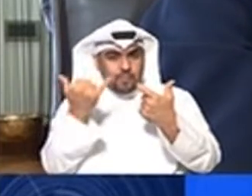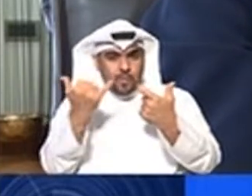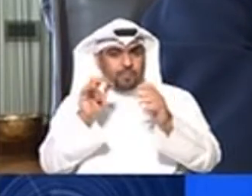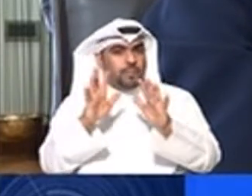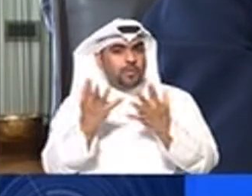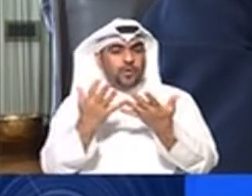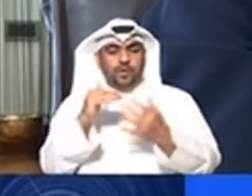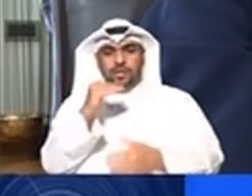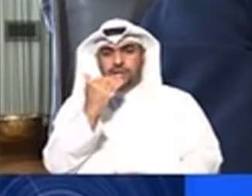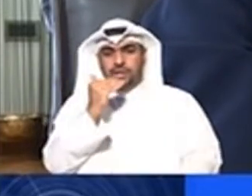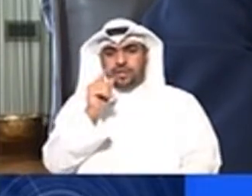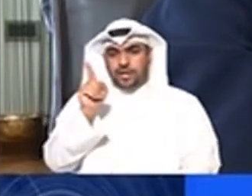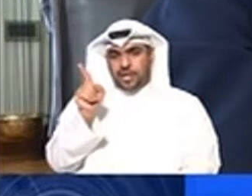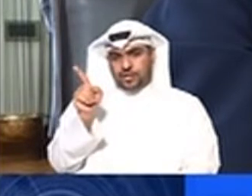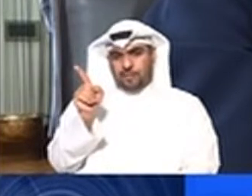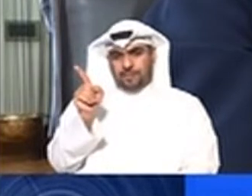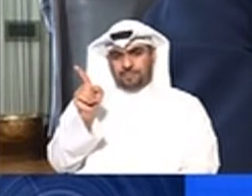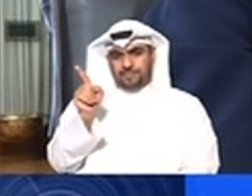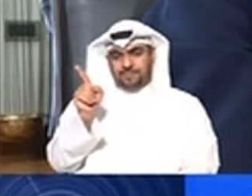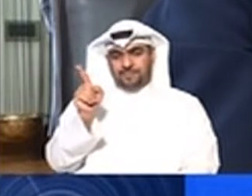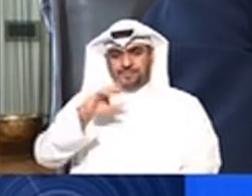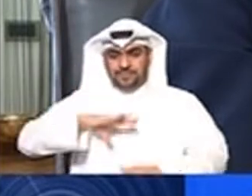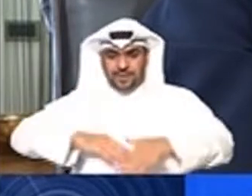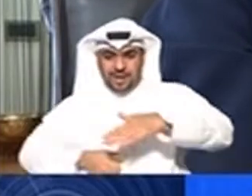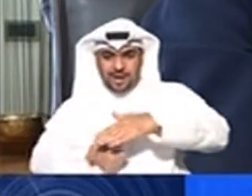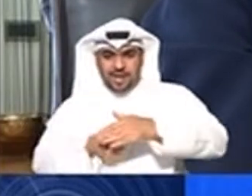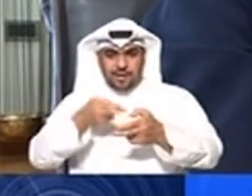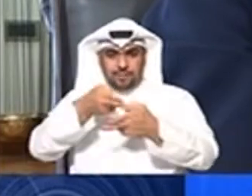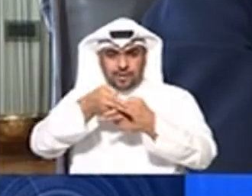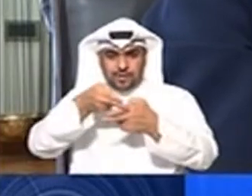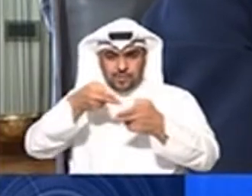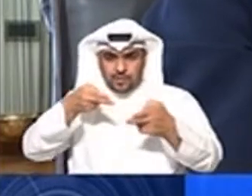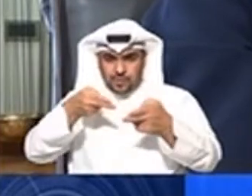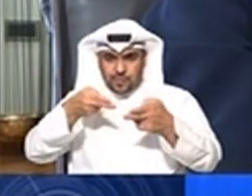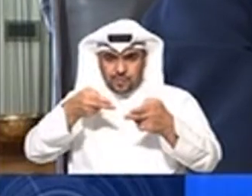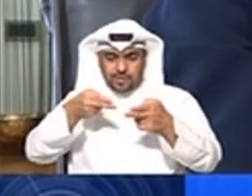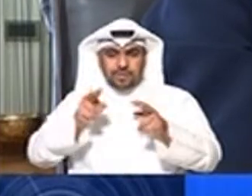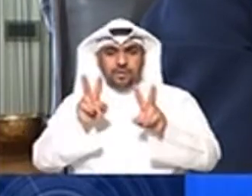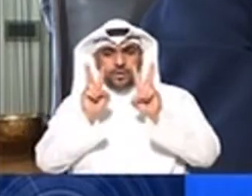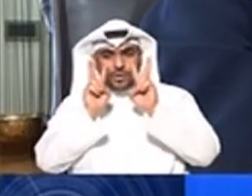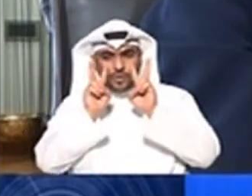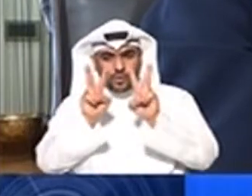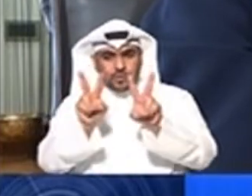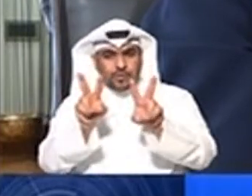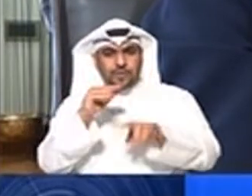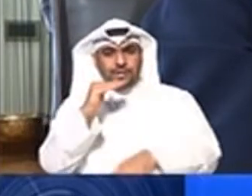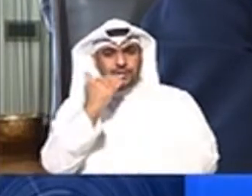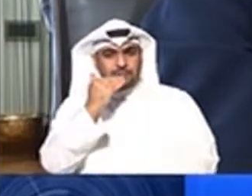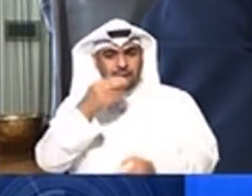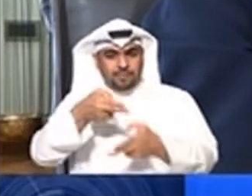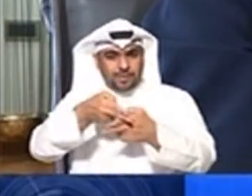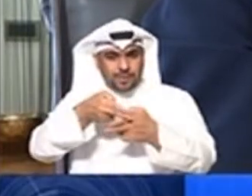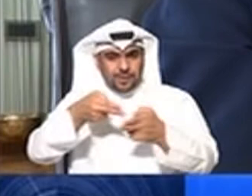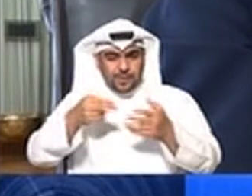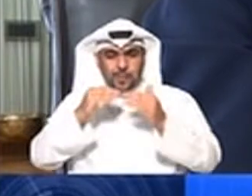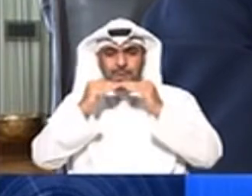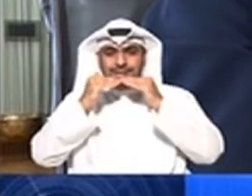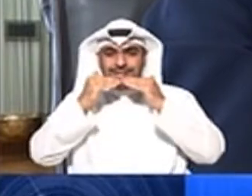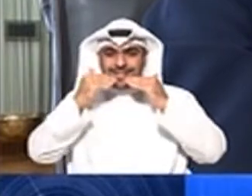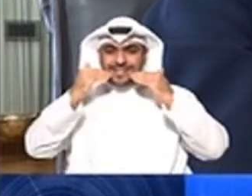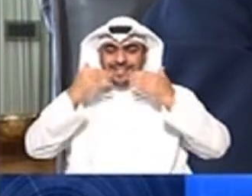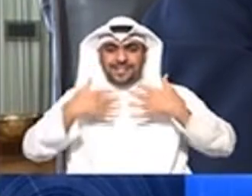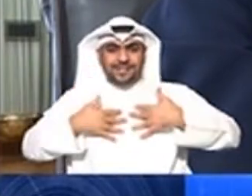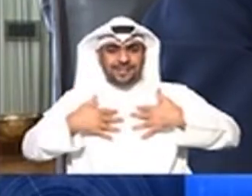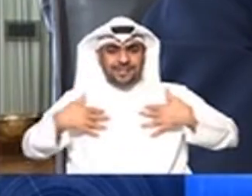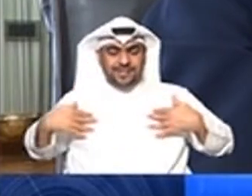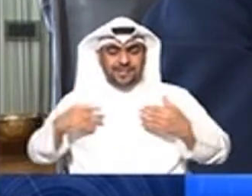يكون موجود ويشوف أبناء الشباب سواء يتكلمون يتكرمون كان يحتضنهم في عيونه في ابتسامته، كان حب